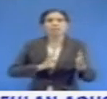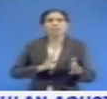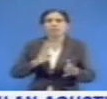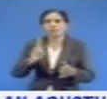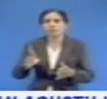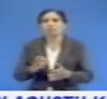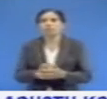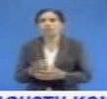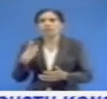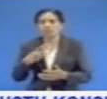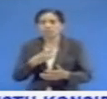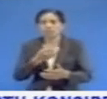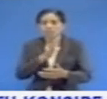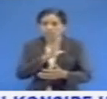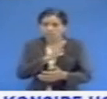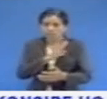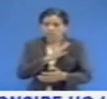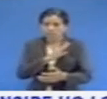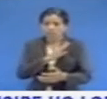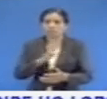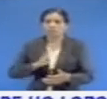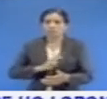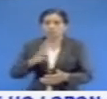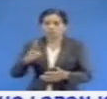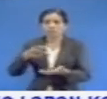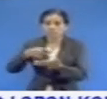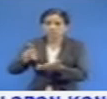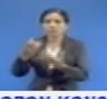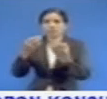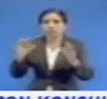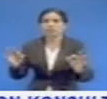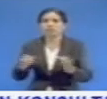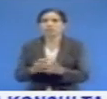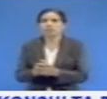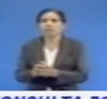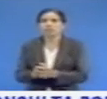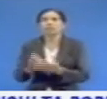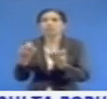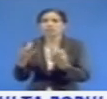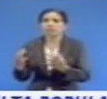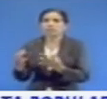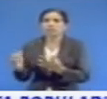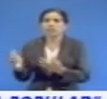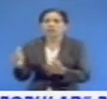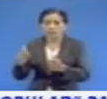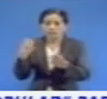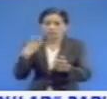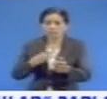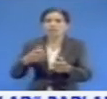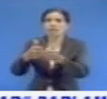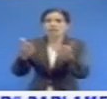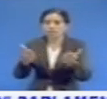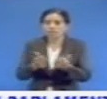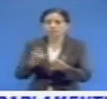rein tu bekora halo pagamento Nianian hotu, depois me iha coordenação para o isa pagafal amnia aldeia rua ne. Aliru ane beke darus